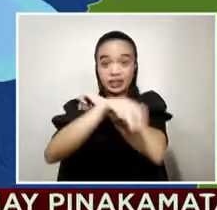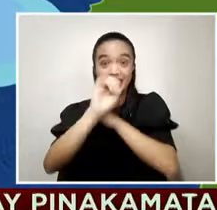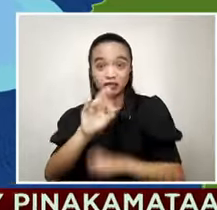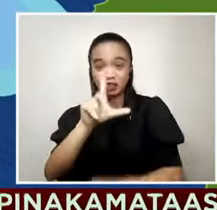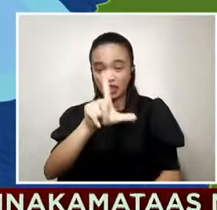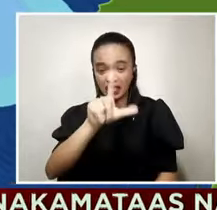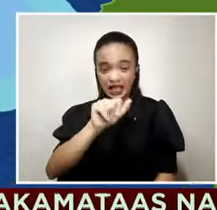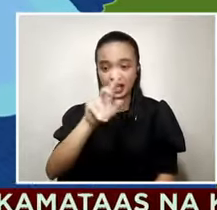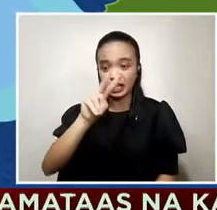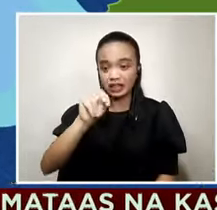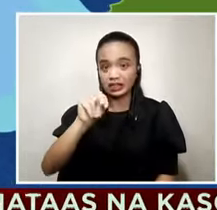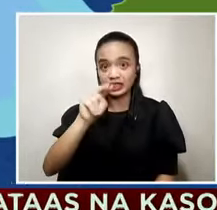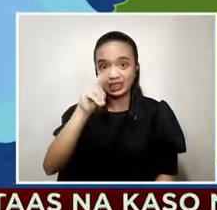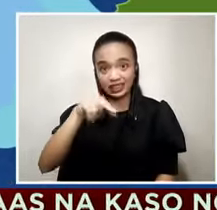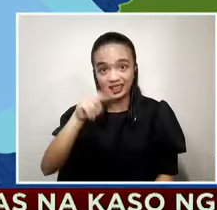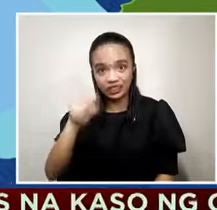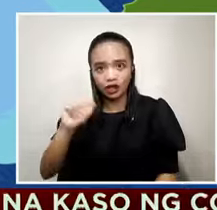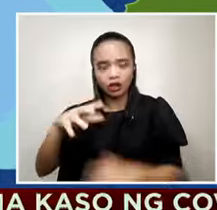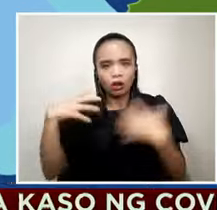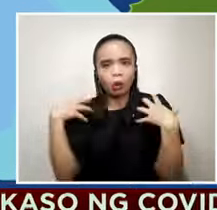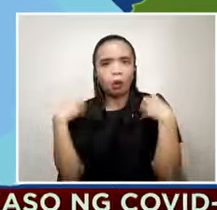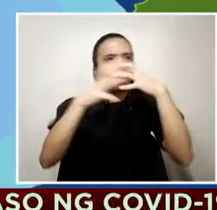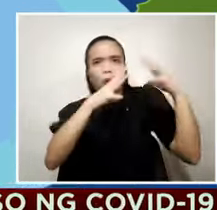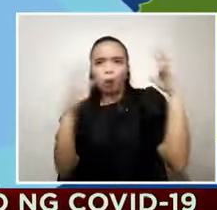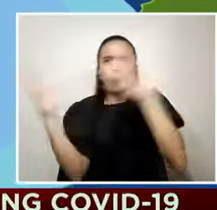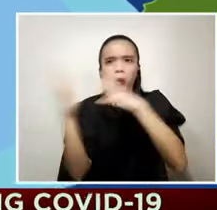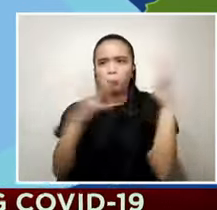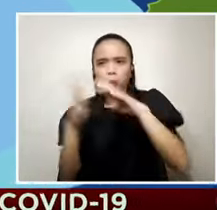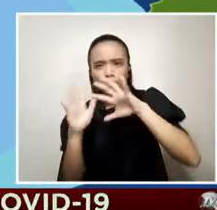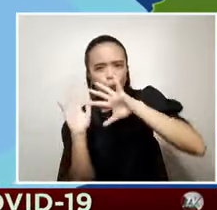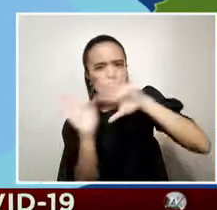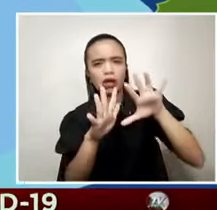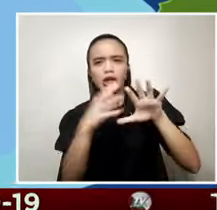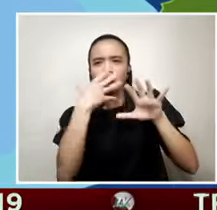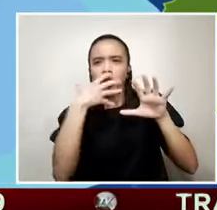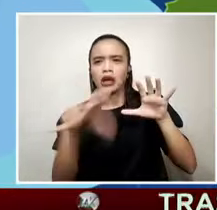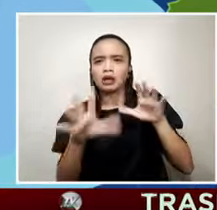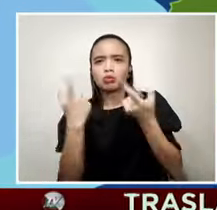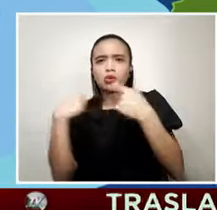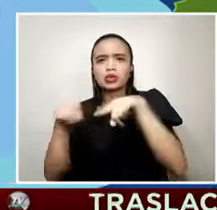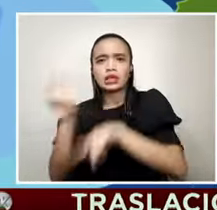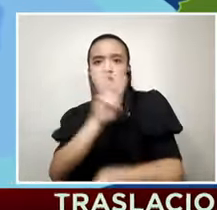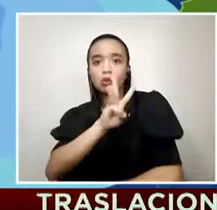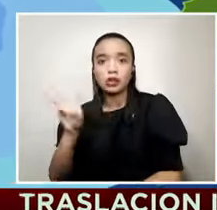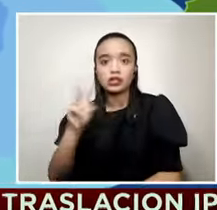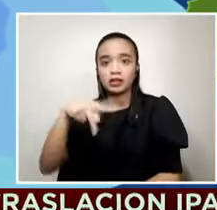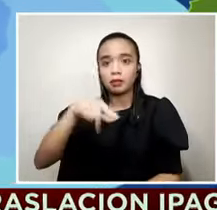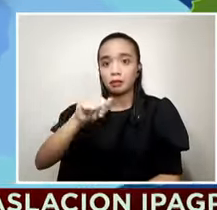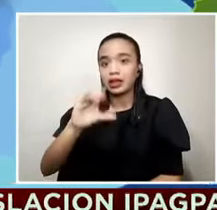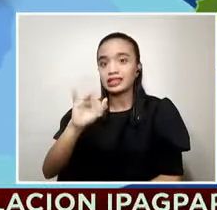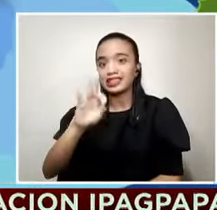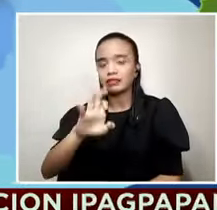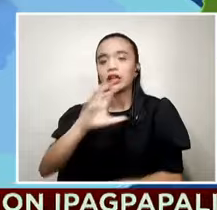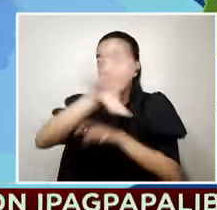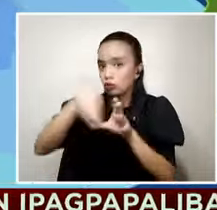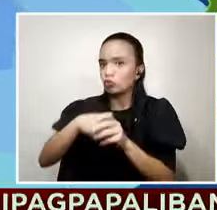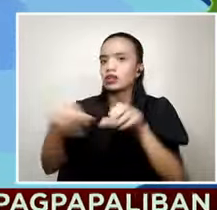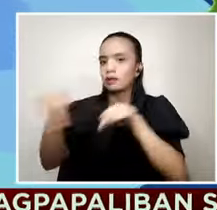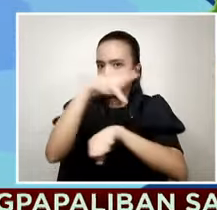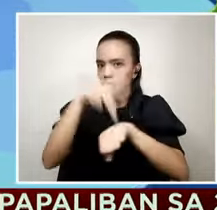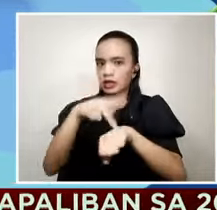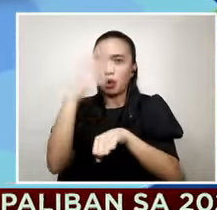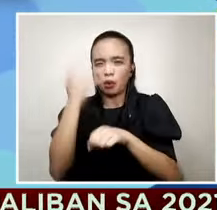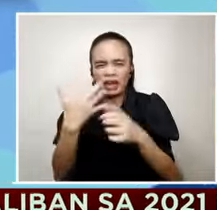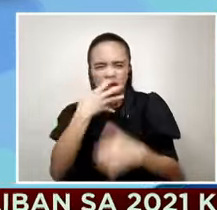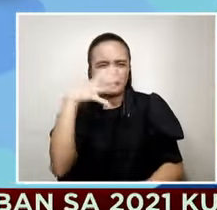lumalakas ang hangin na ito at tinutulak ang mainit na tubig patungo sa Western Pacific kasama dyan ang Pilipinas. Dahil sa mainit na